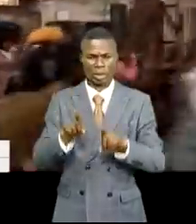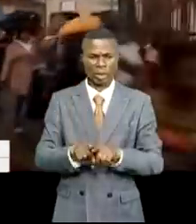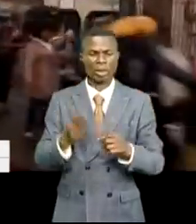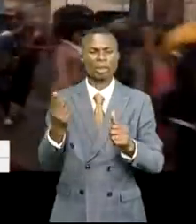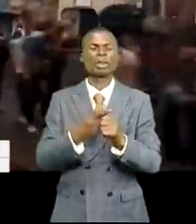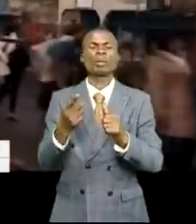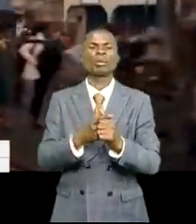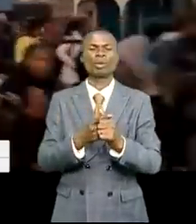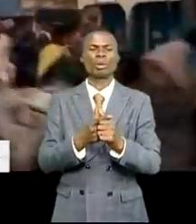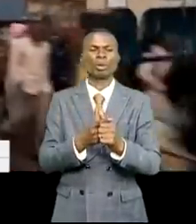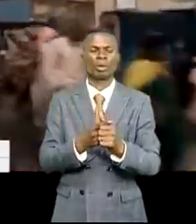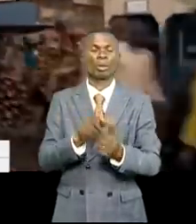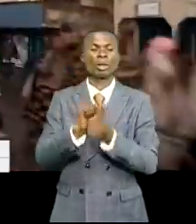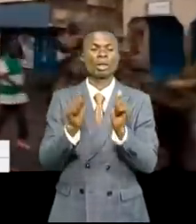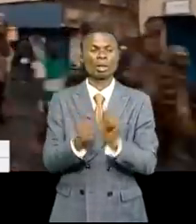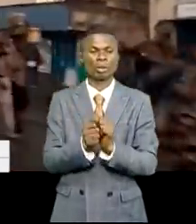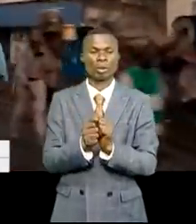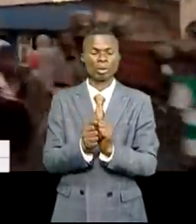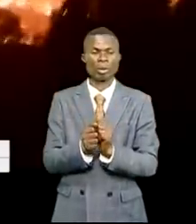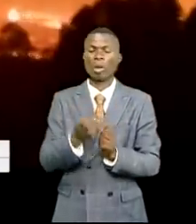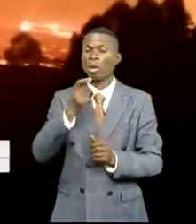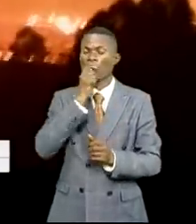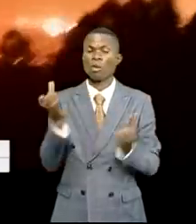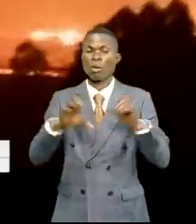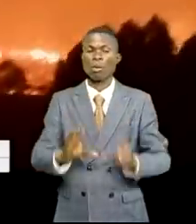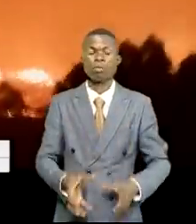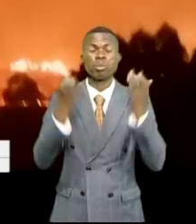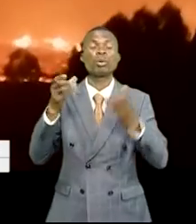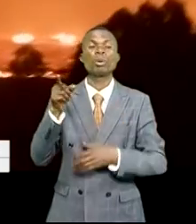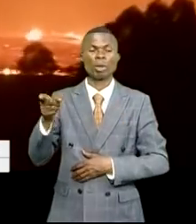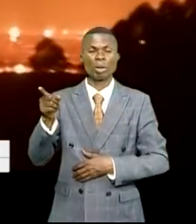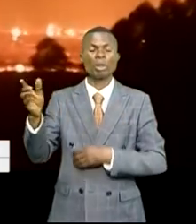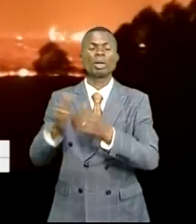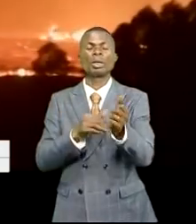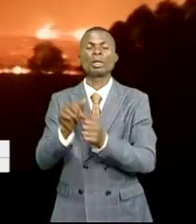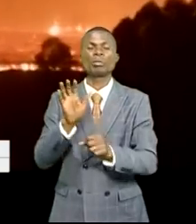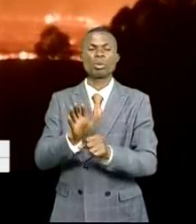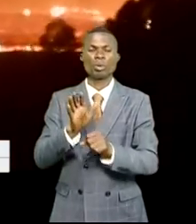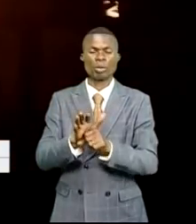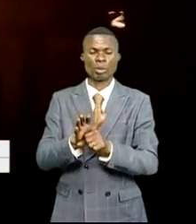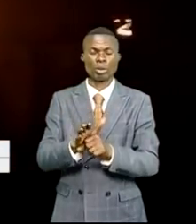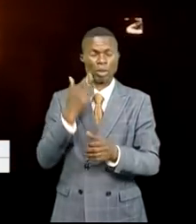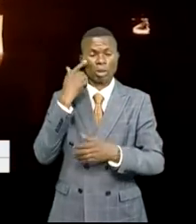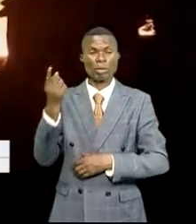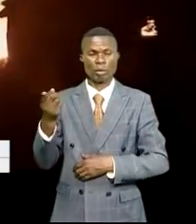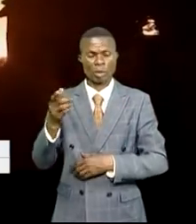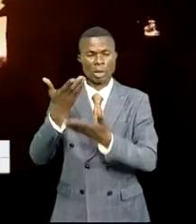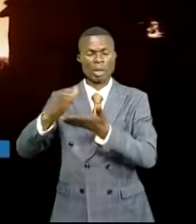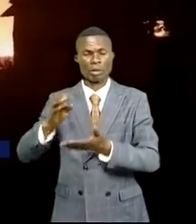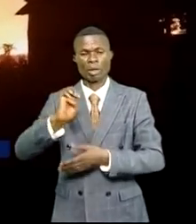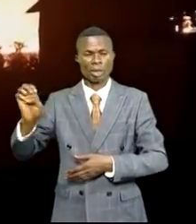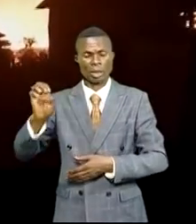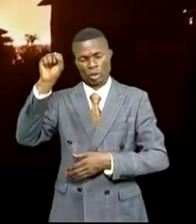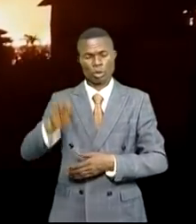surtout que les conséquences de l'éruption volcanique de Niragongo ont été largement ressenties dans cette partie du